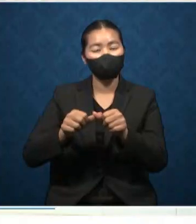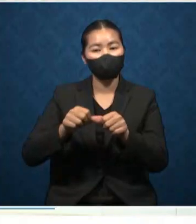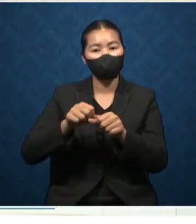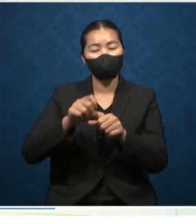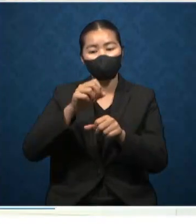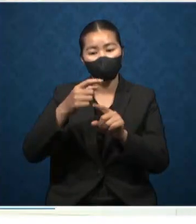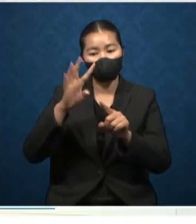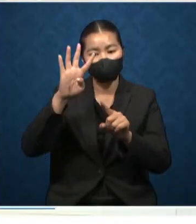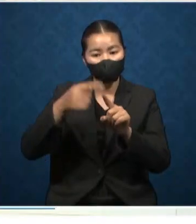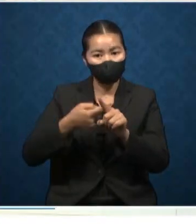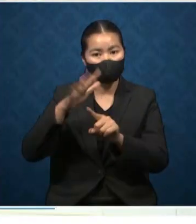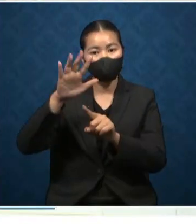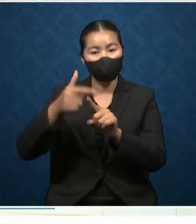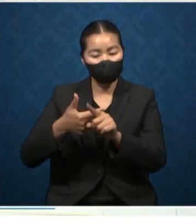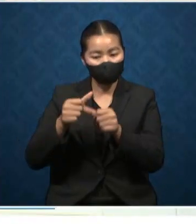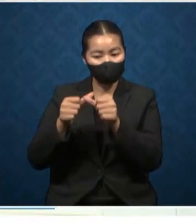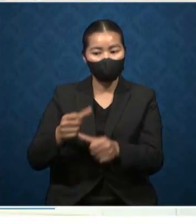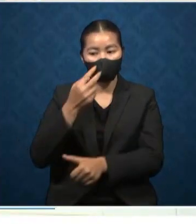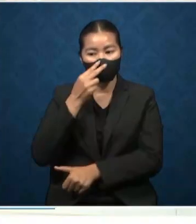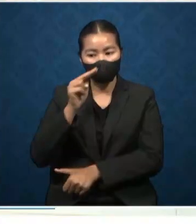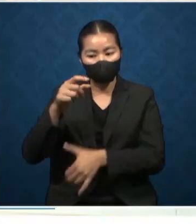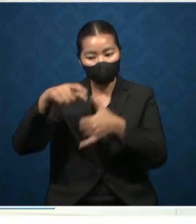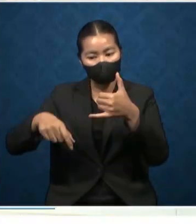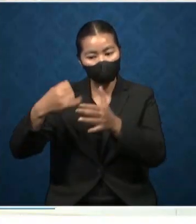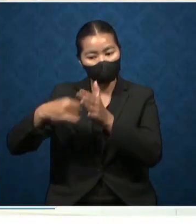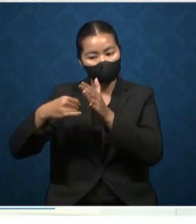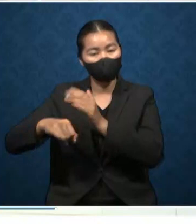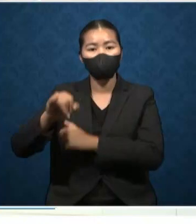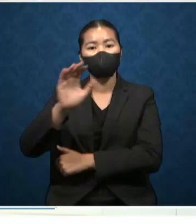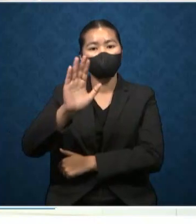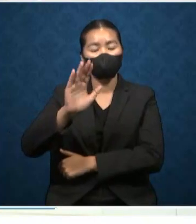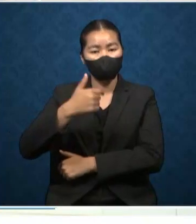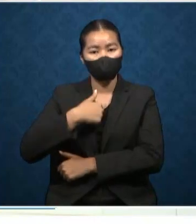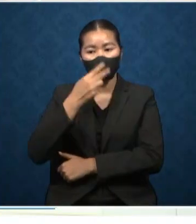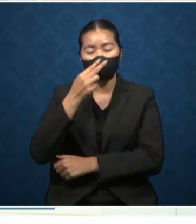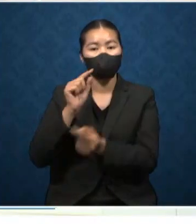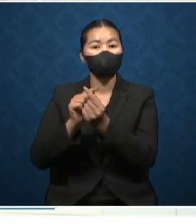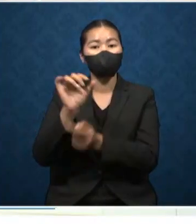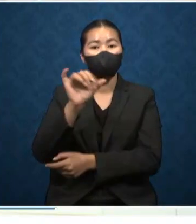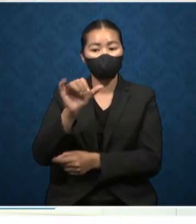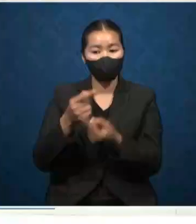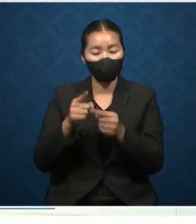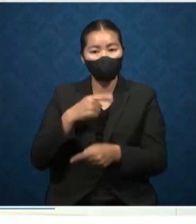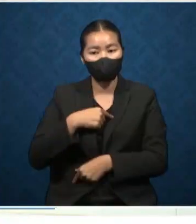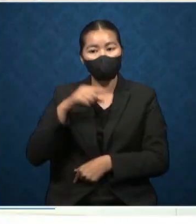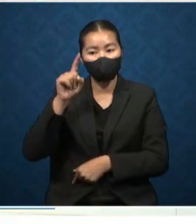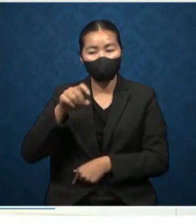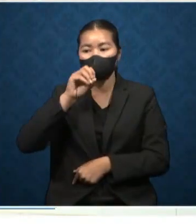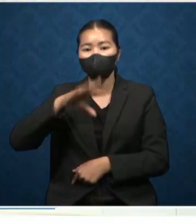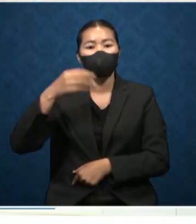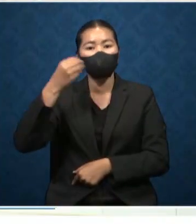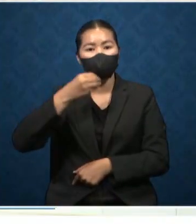ังไม่พบใ todoแต่ทั้งนี้ทั้งนั้นผมก็จะตองกำชับต่ไปว่าห้าม